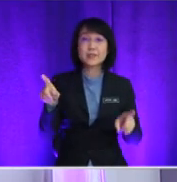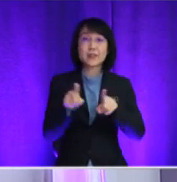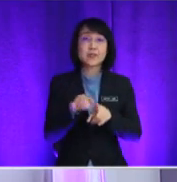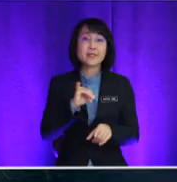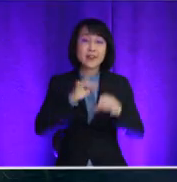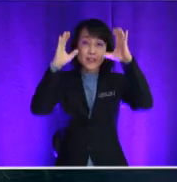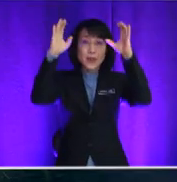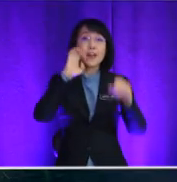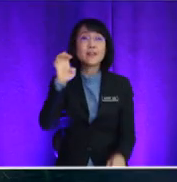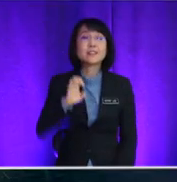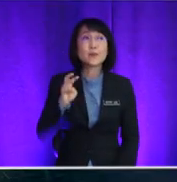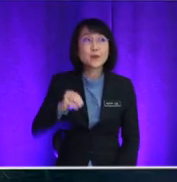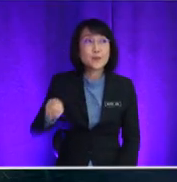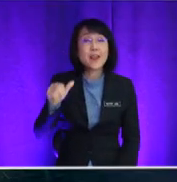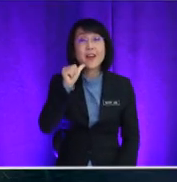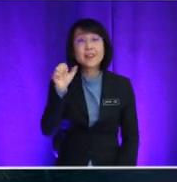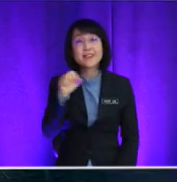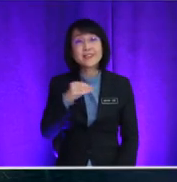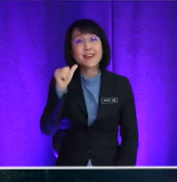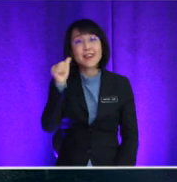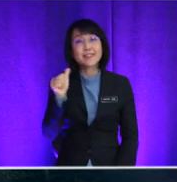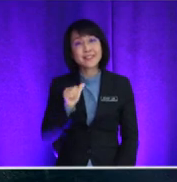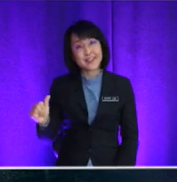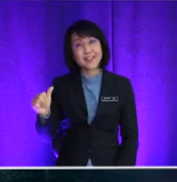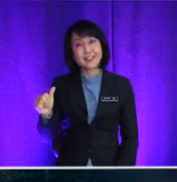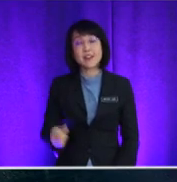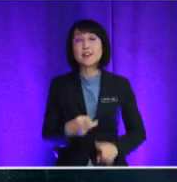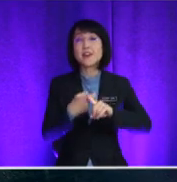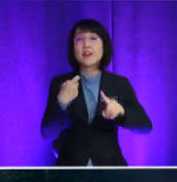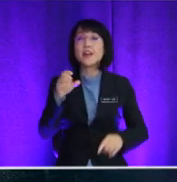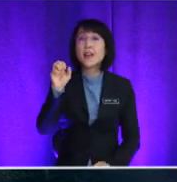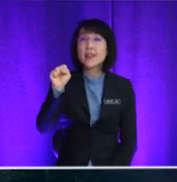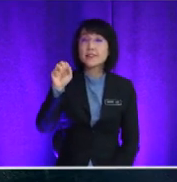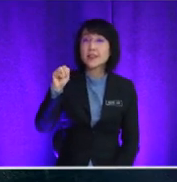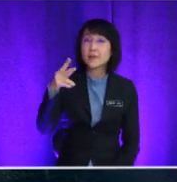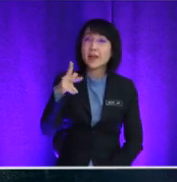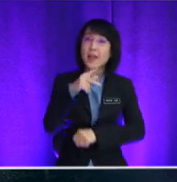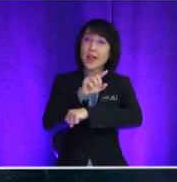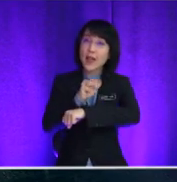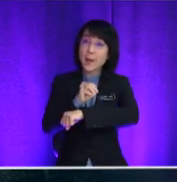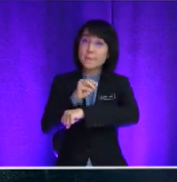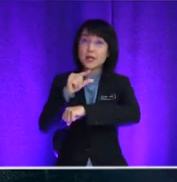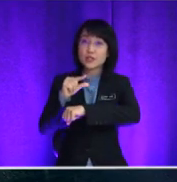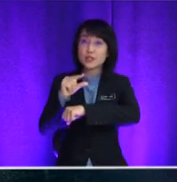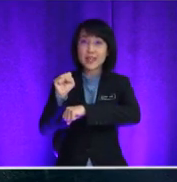murid-murid Anis dan Asian dari sekolah menengah kebangsaan perempuan Methodist Kuala Lumpur